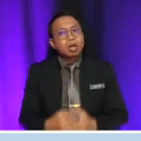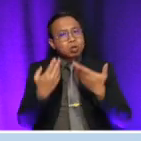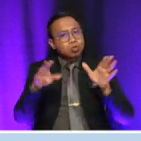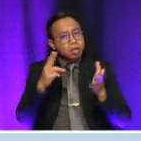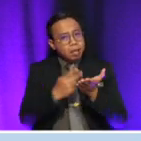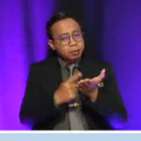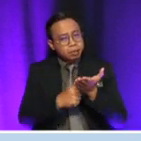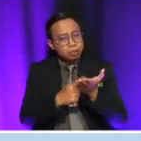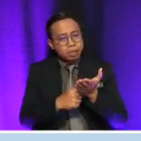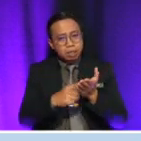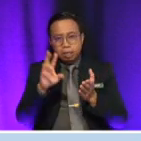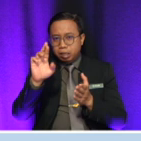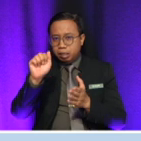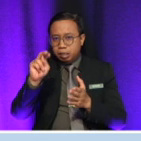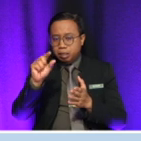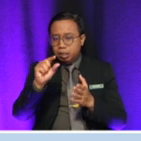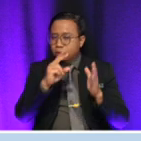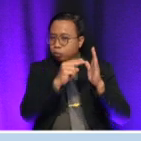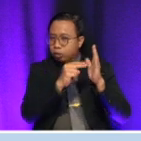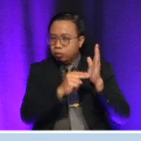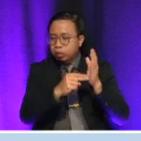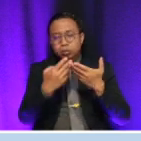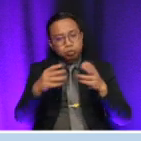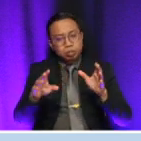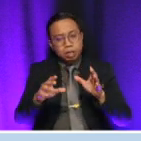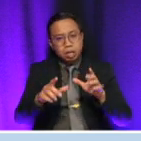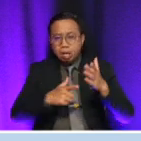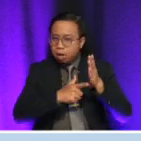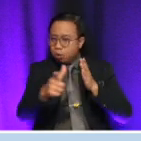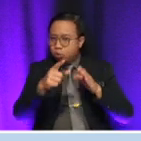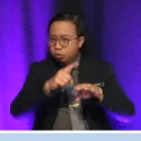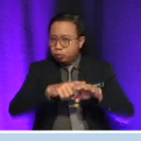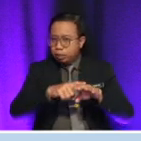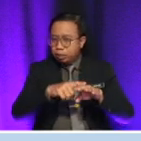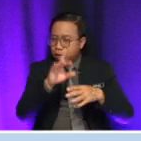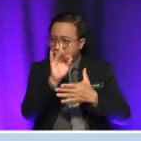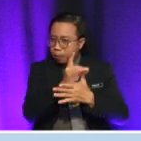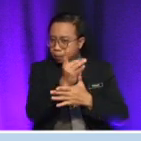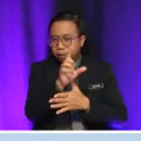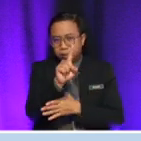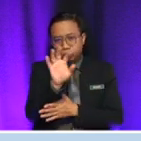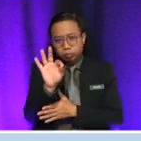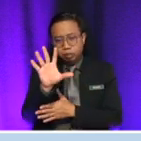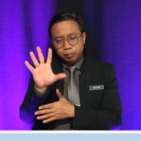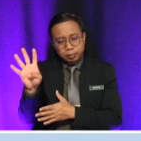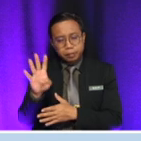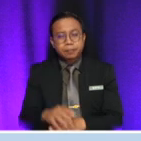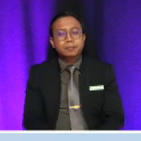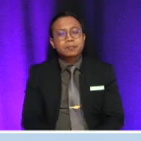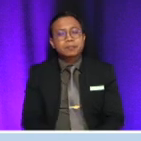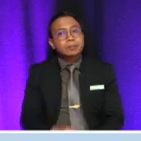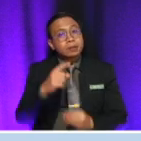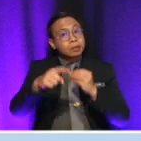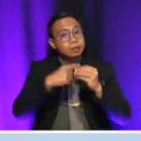rangsang pelihara y telah diluluskan pada orges 1954 dan apabila